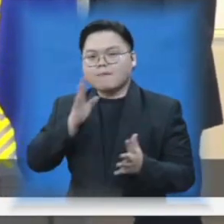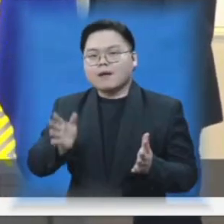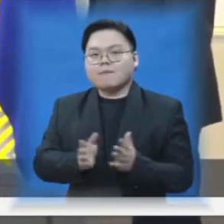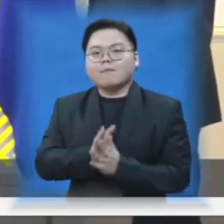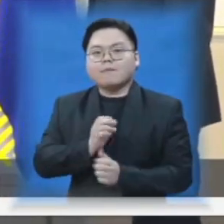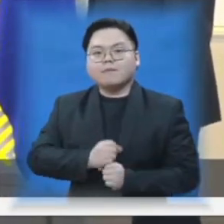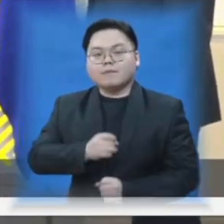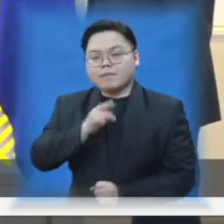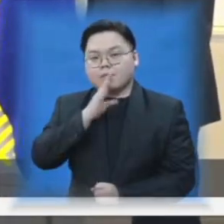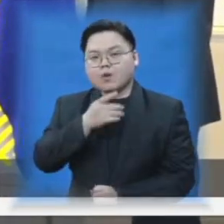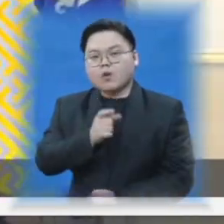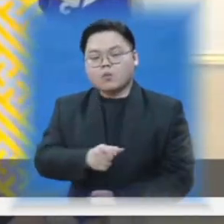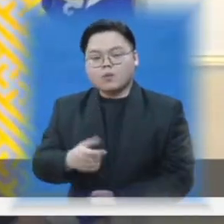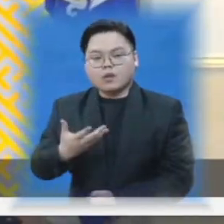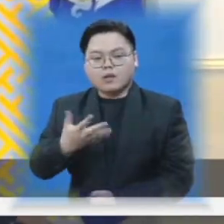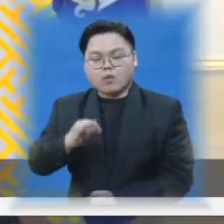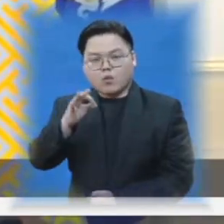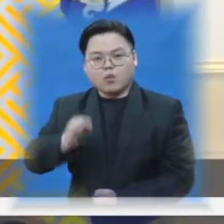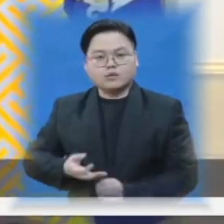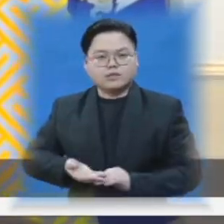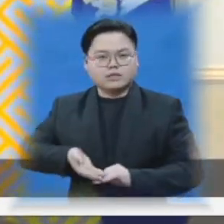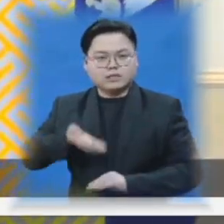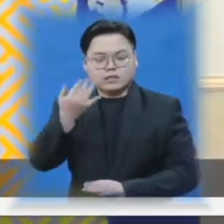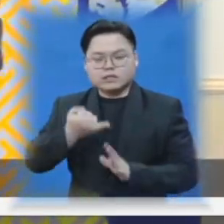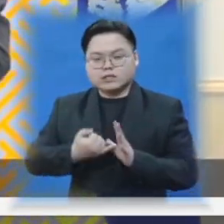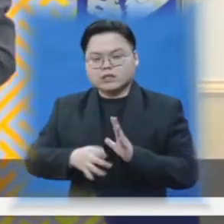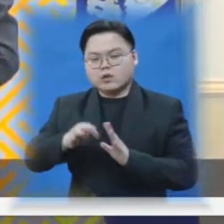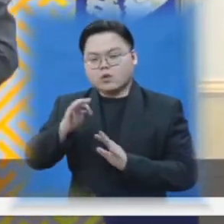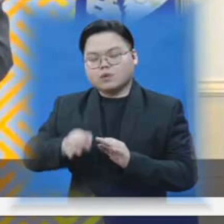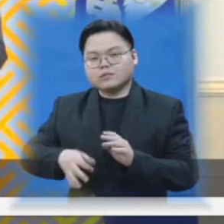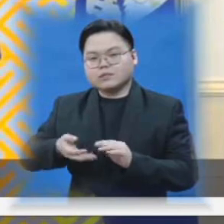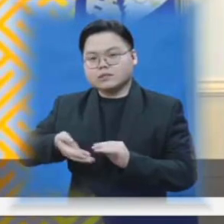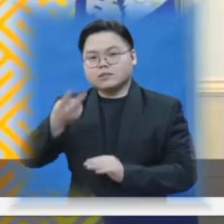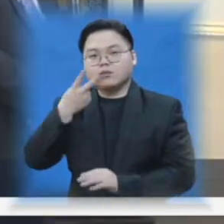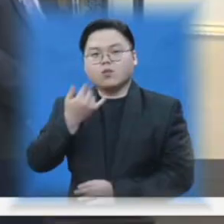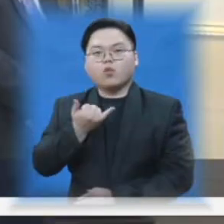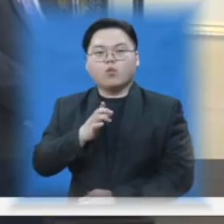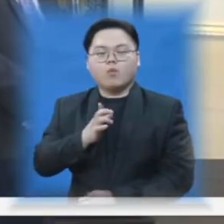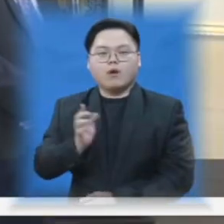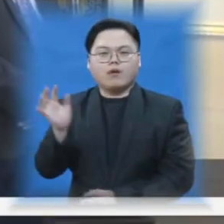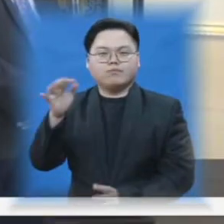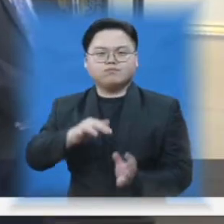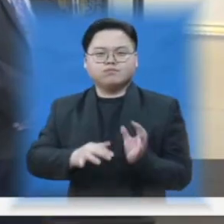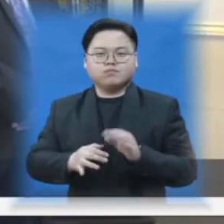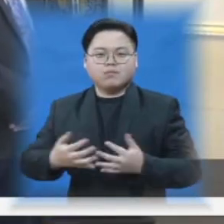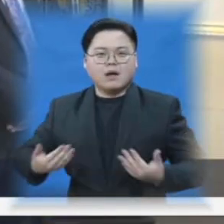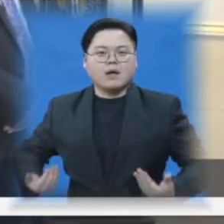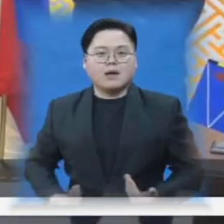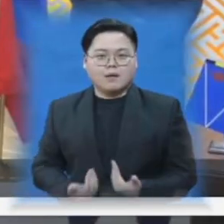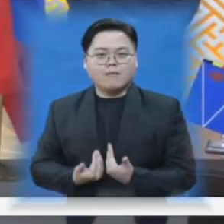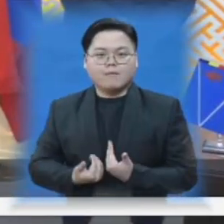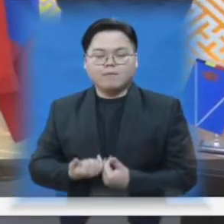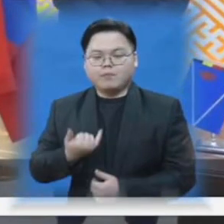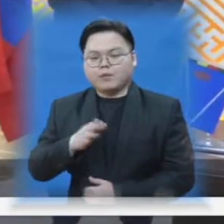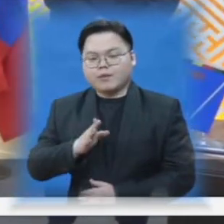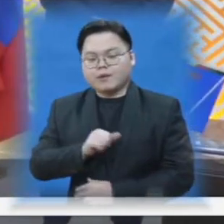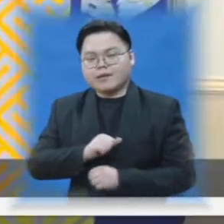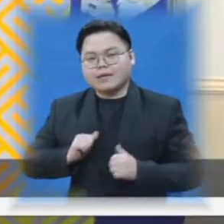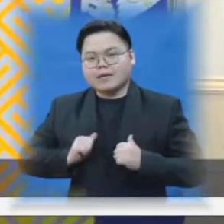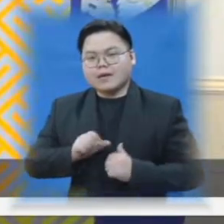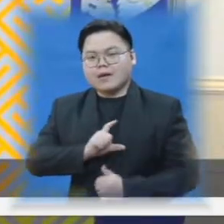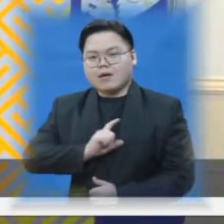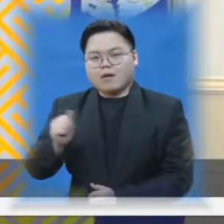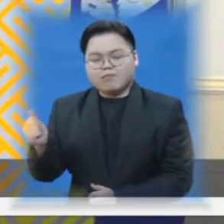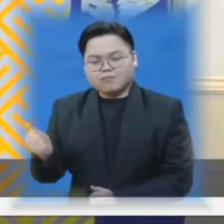Хуамын 50-аас дээш хөдөлмөр эрхлэгчдийн 60-аас дээш хувь нь Улаанбаатар хотод төвлөрч байна. Тиймээс бүх салбарт ажиллаж байгаа иргэдийнхээ эрхийг хамгаалах,